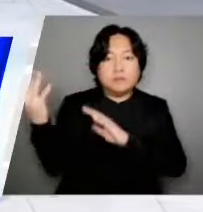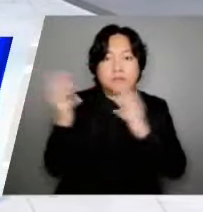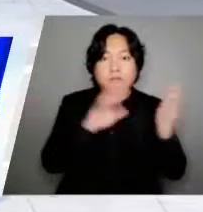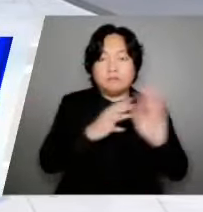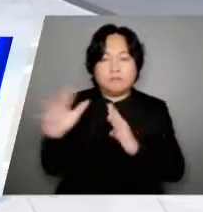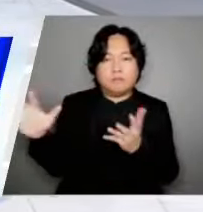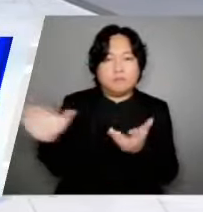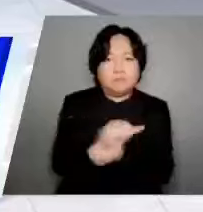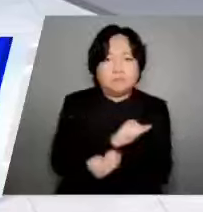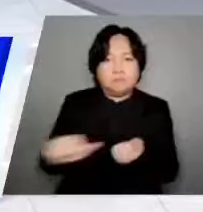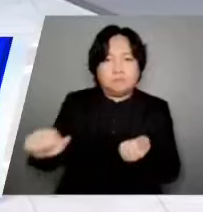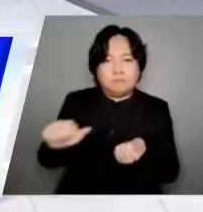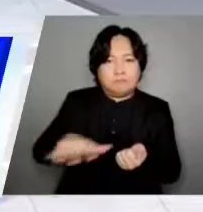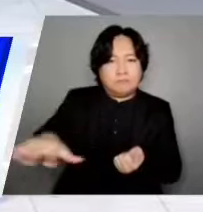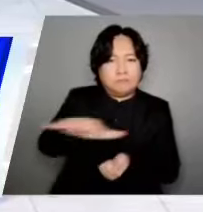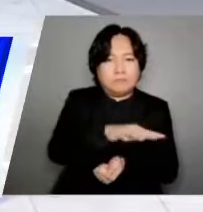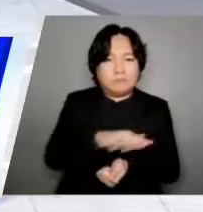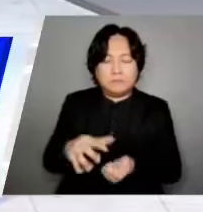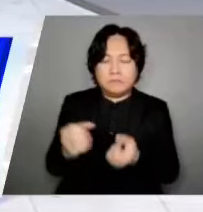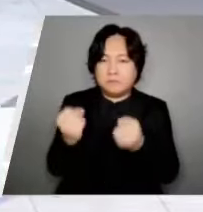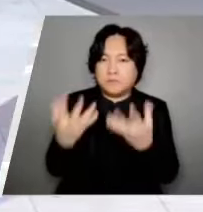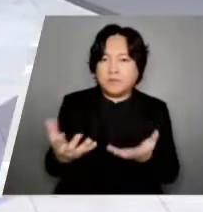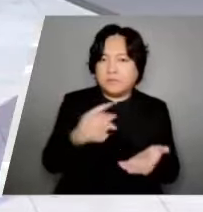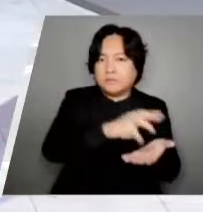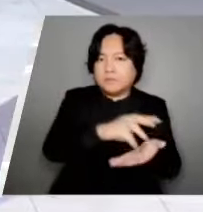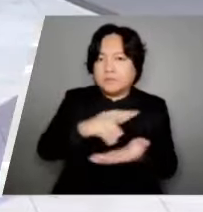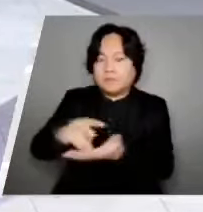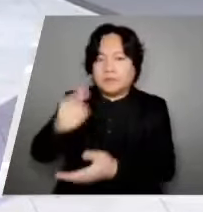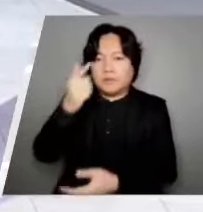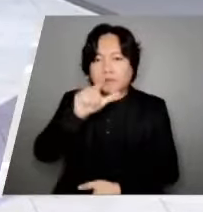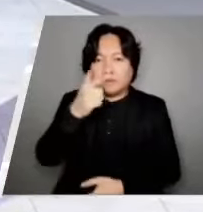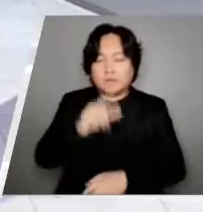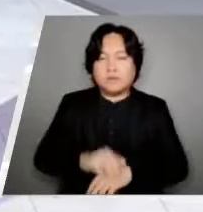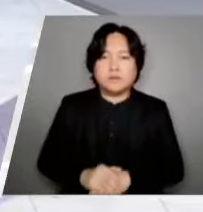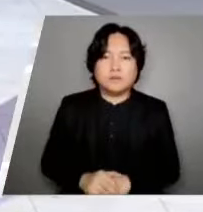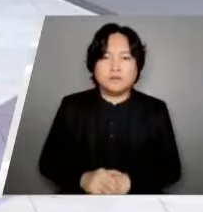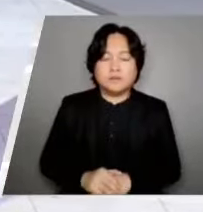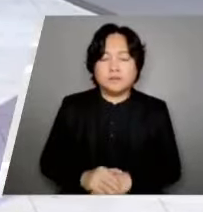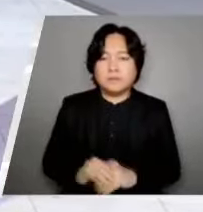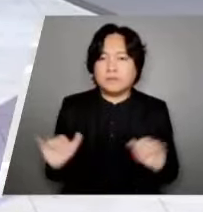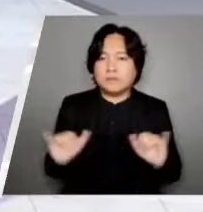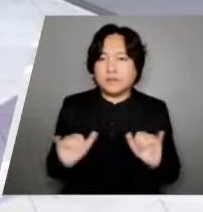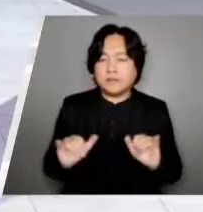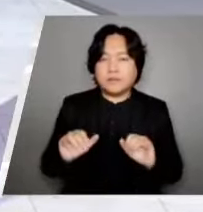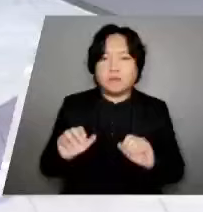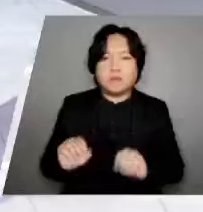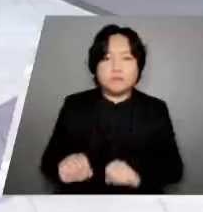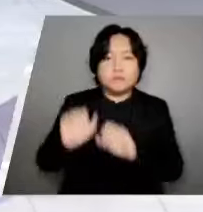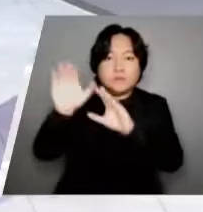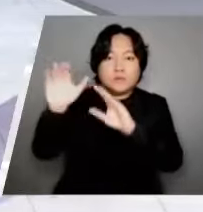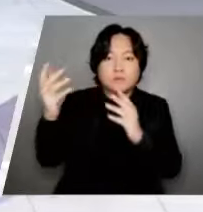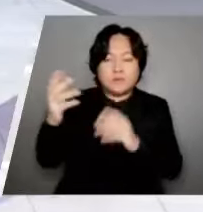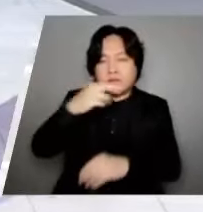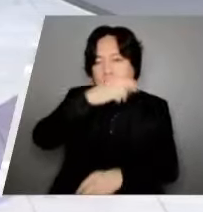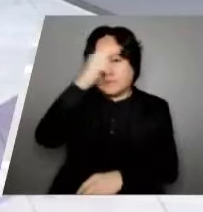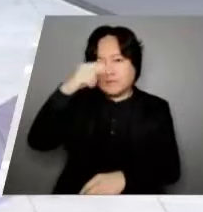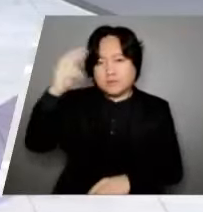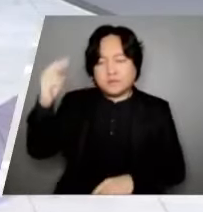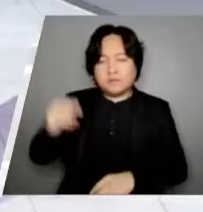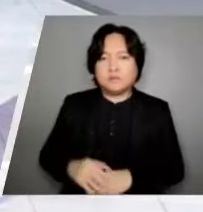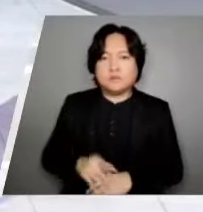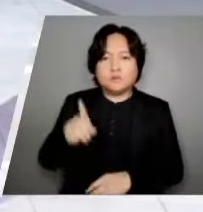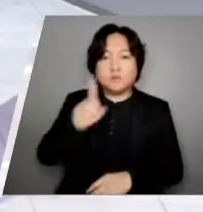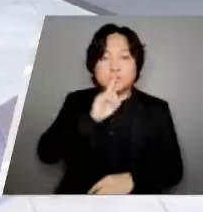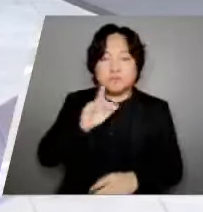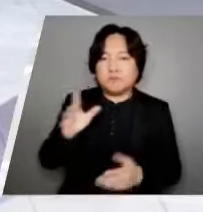ang pananalasa nito sa iba't ibang lugar sa Luzon, gayon din ang pagkakalbo ng kabundukan sa Rizal na isa sa mga lalawigang napuruhan